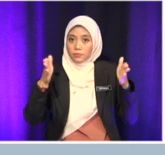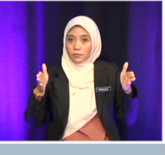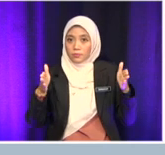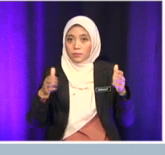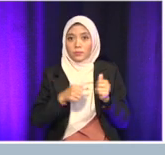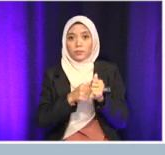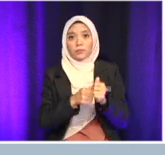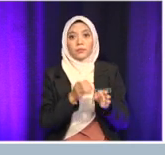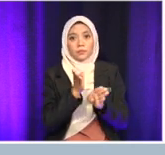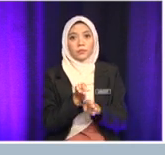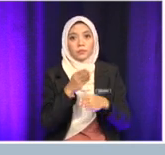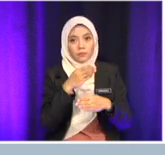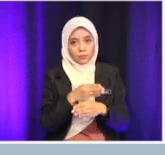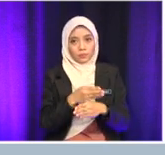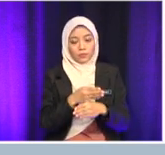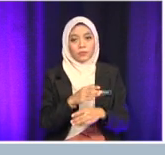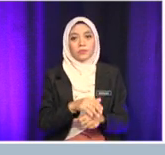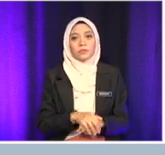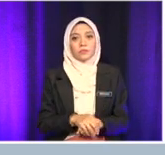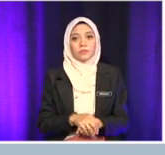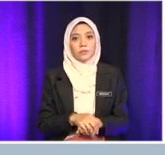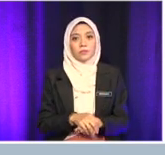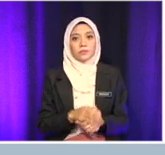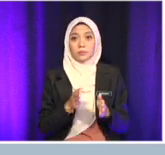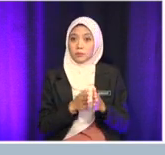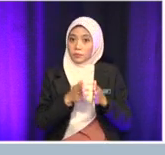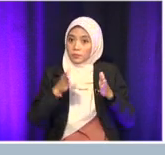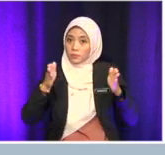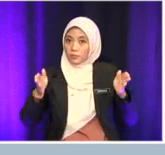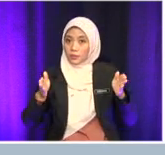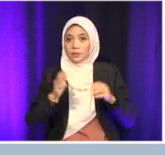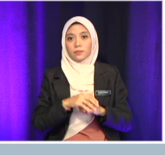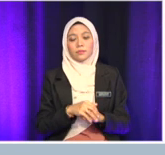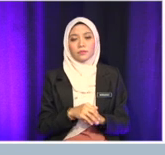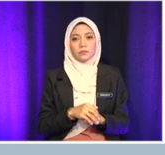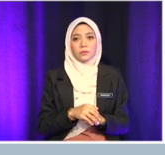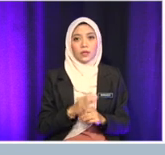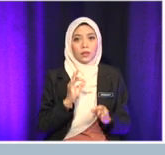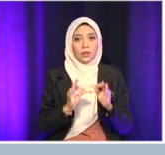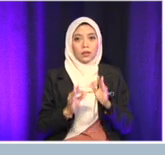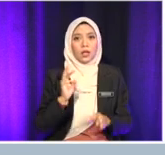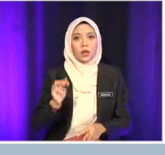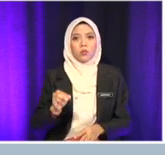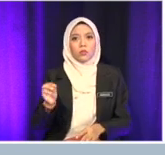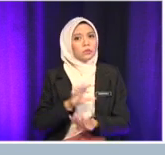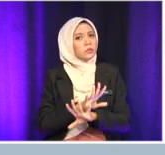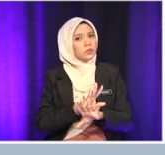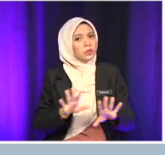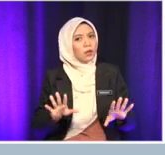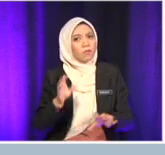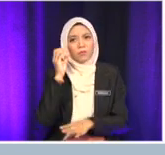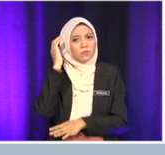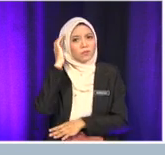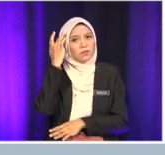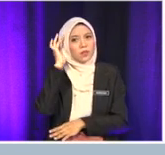tak kongruen dalam transformasi adalah pembesaran jadi kayak sini kalau murid-murid tak boleh nggak jawab penuh sekalipun